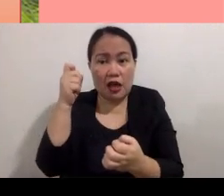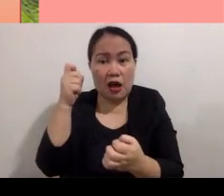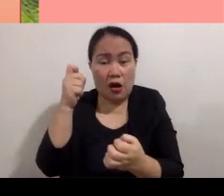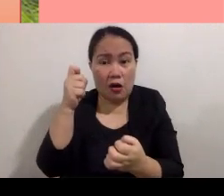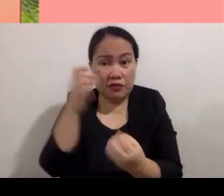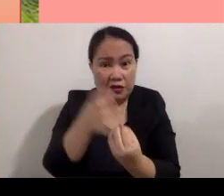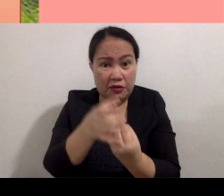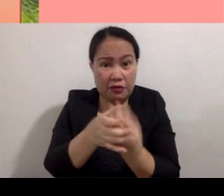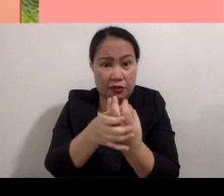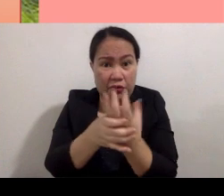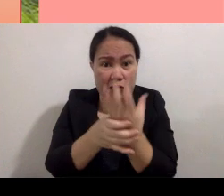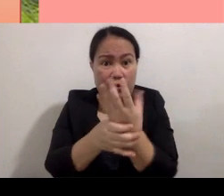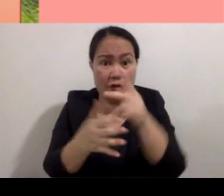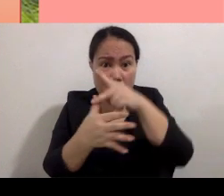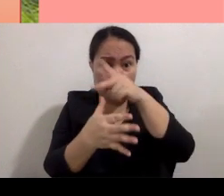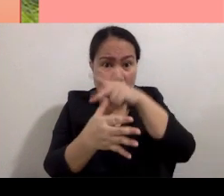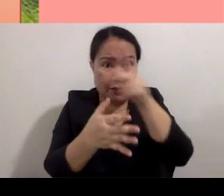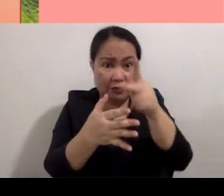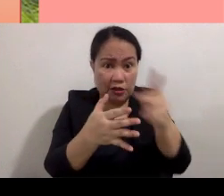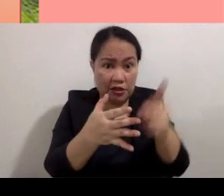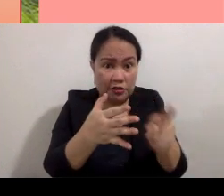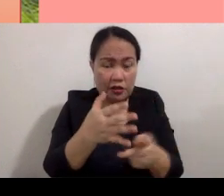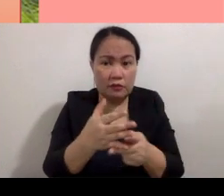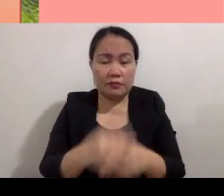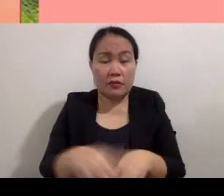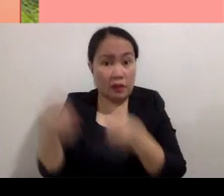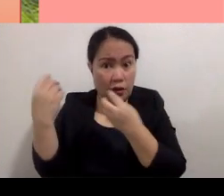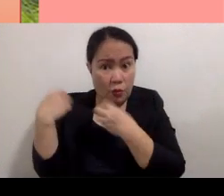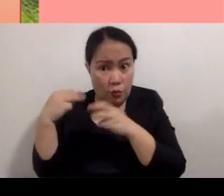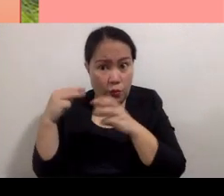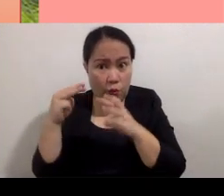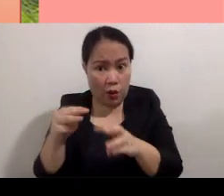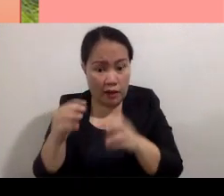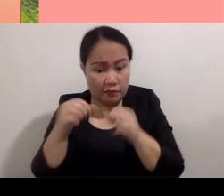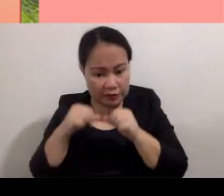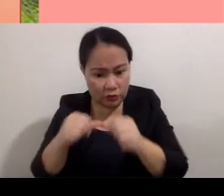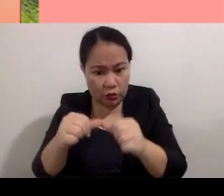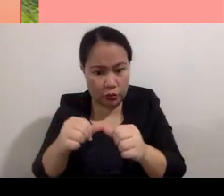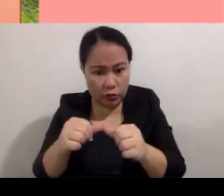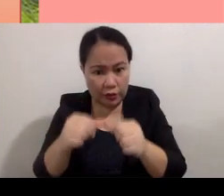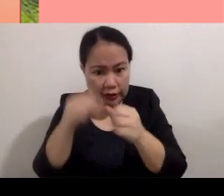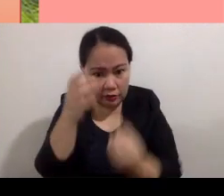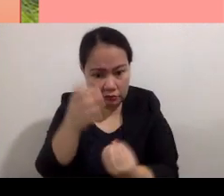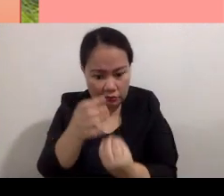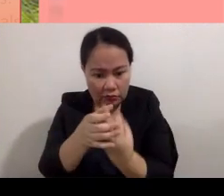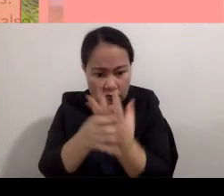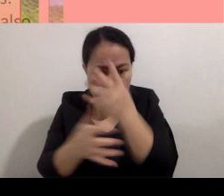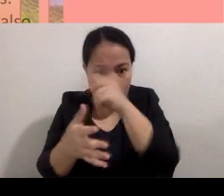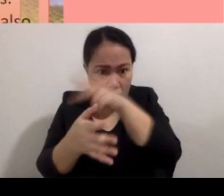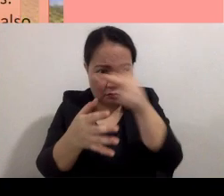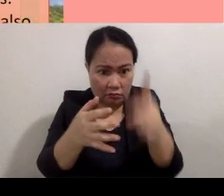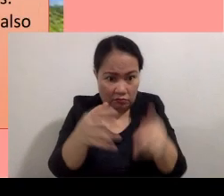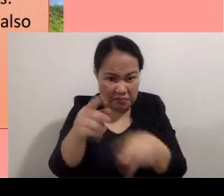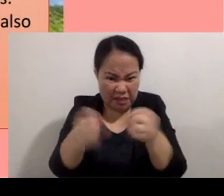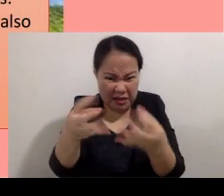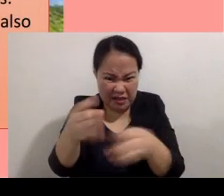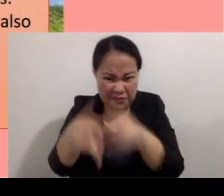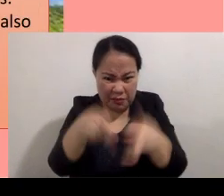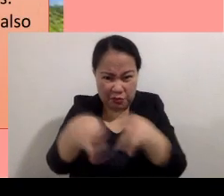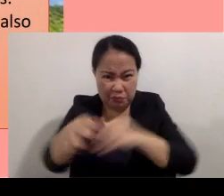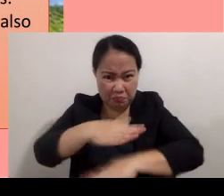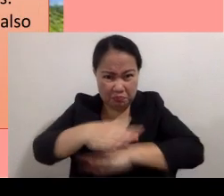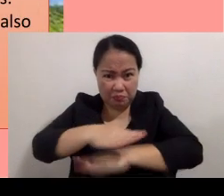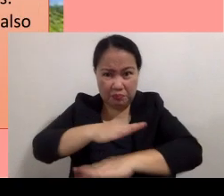sanhi ay ang paglaki ng populasyon. Habang patuloy na tumataas ang bilang ng mga